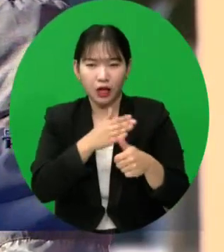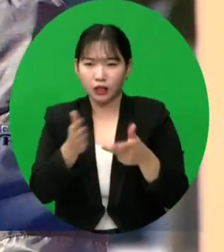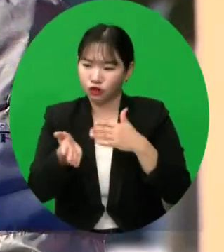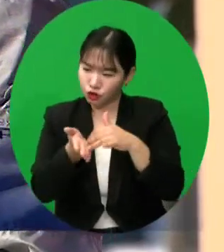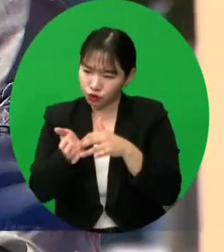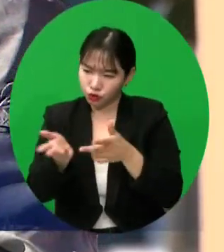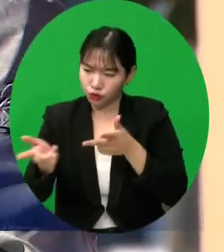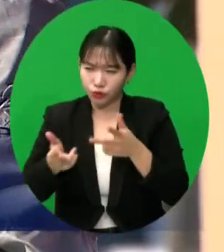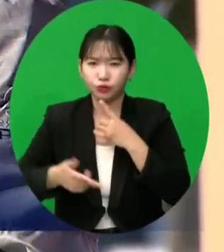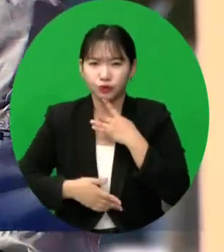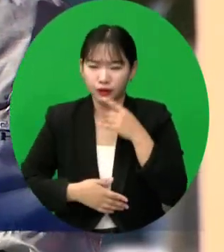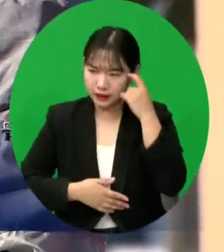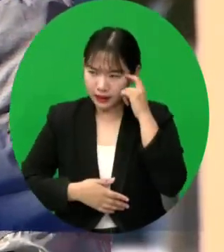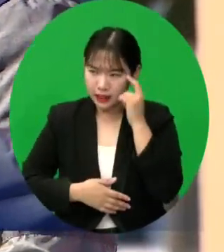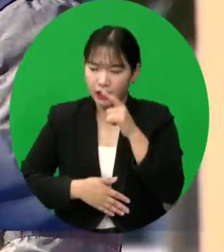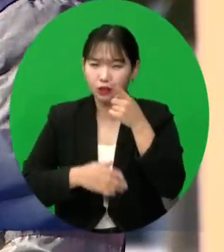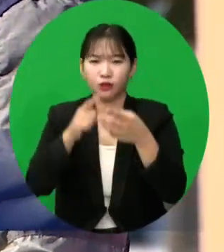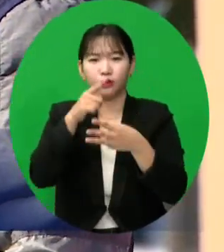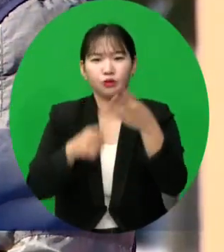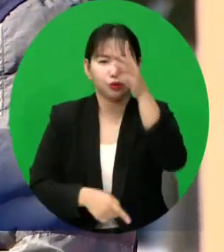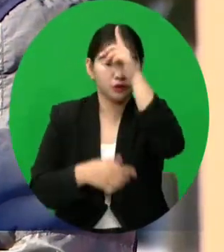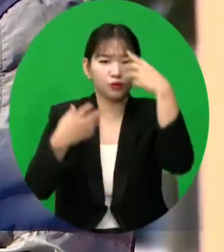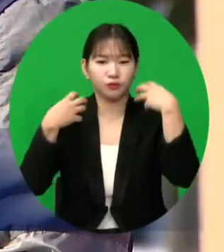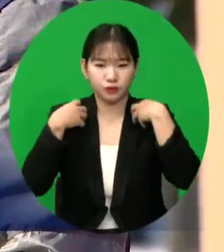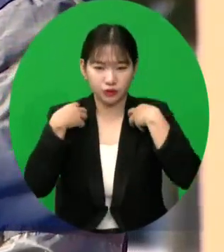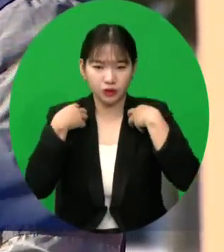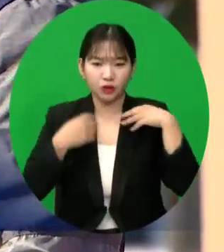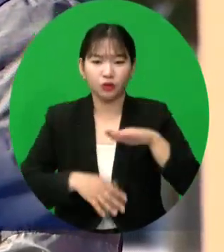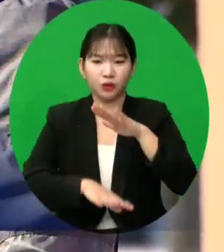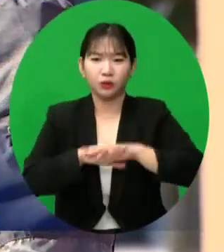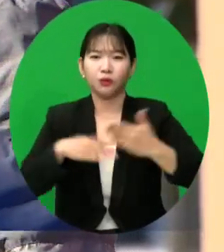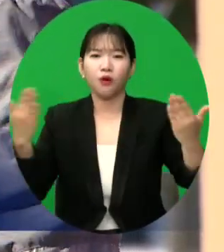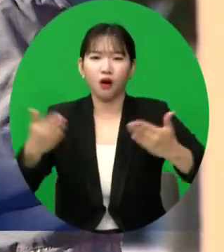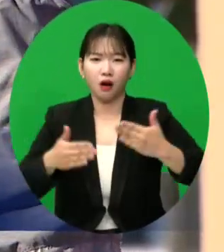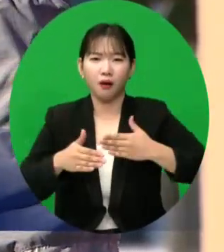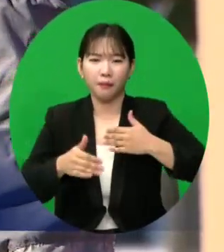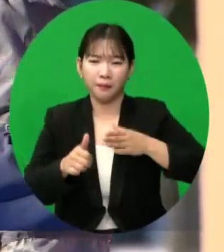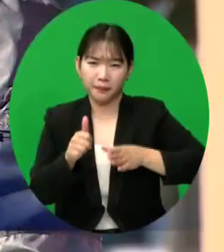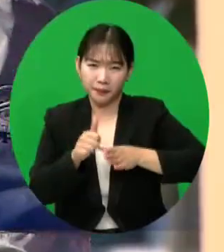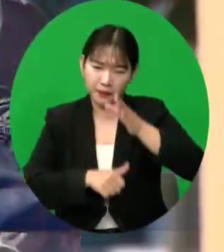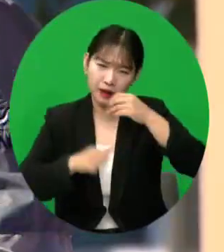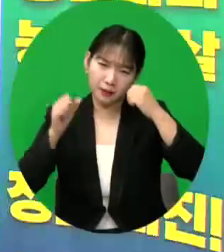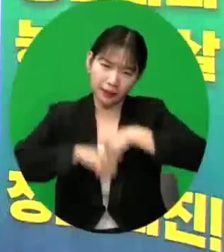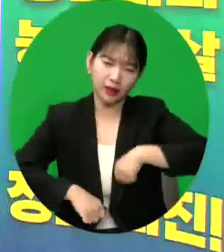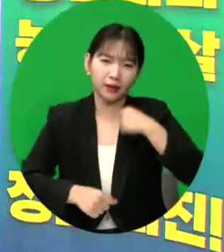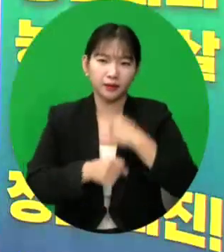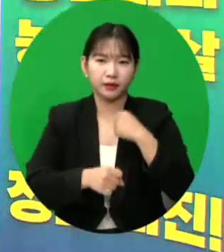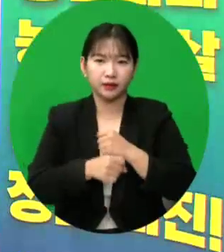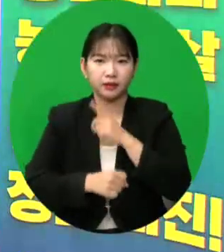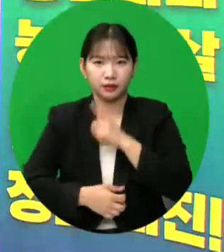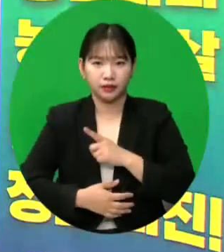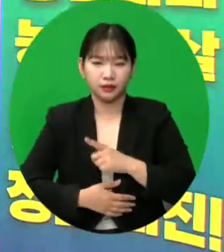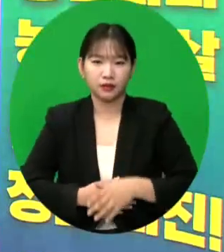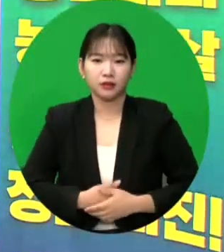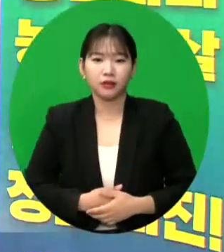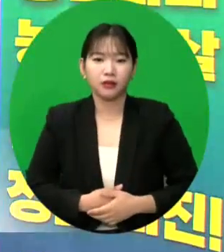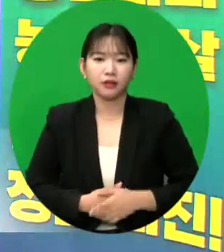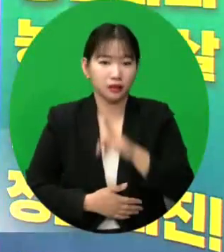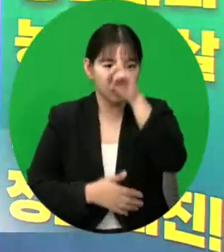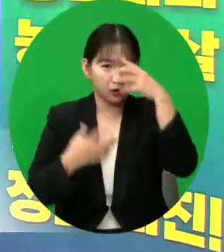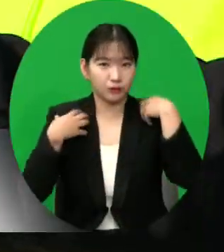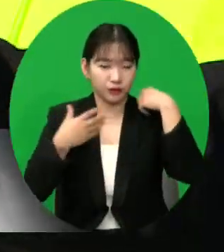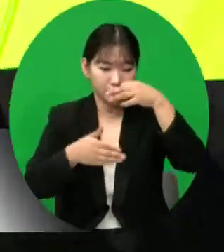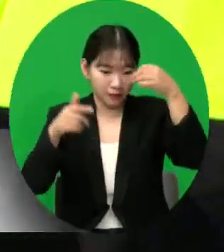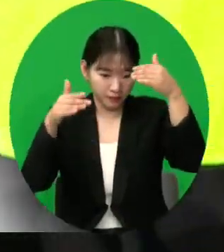생각하는 윤석열 정권은 우리 농업 파탄내고 있습니다. 여기에 정부 예산